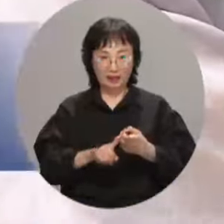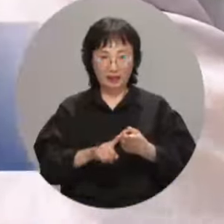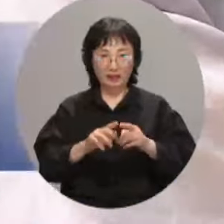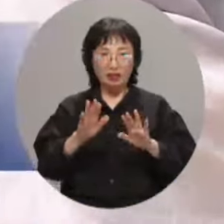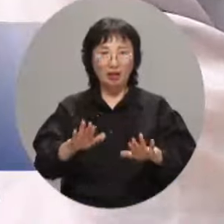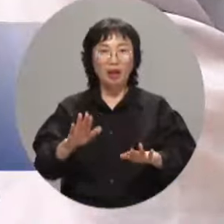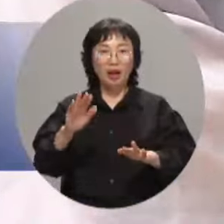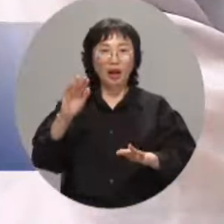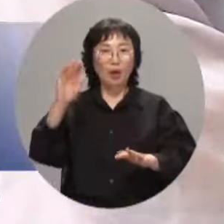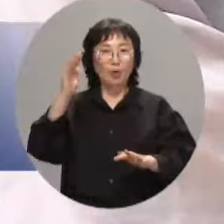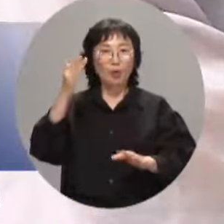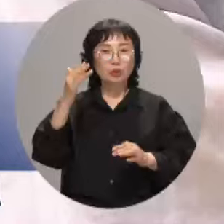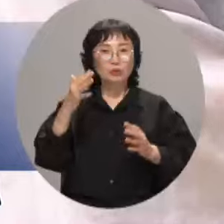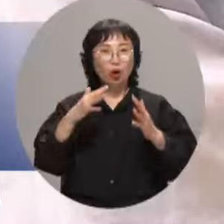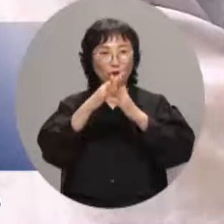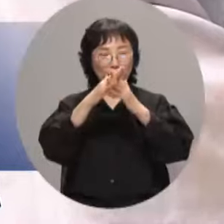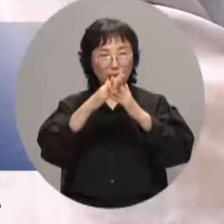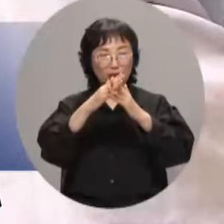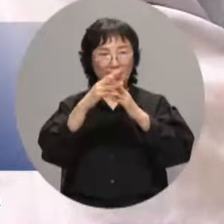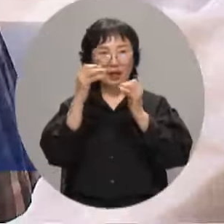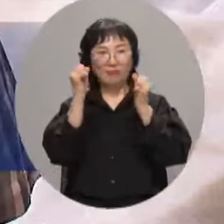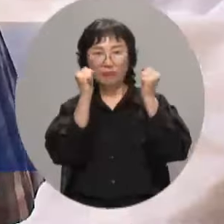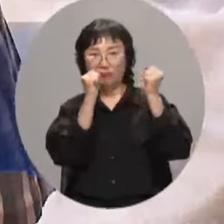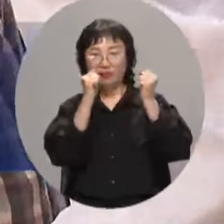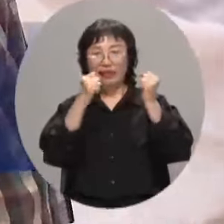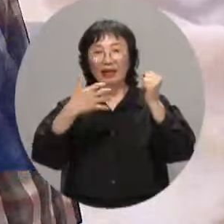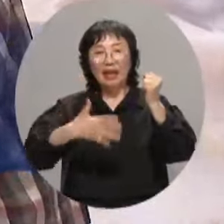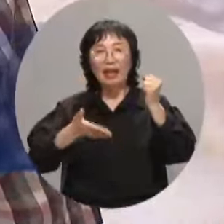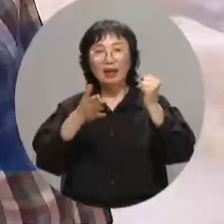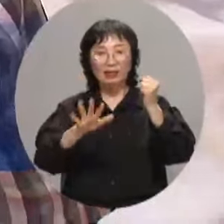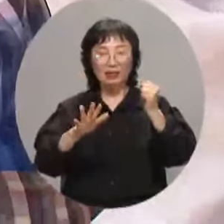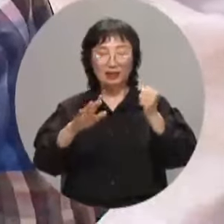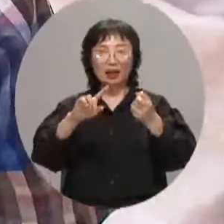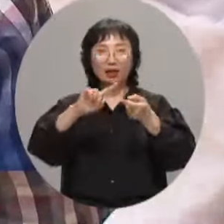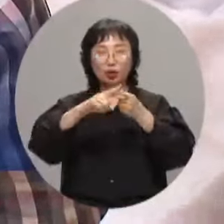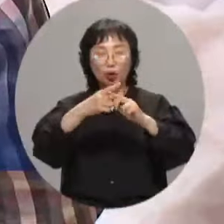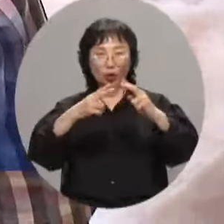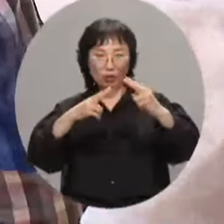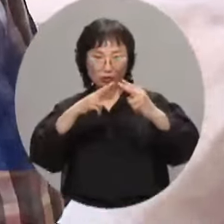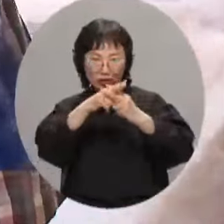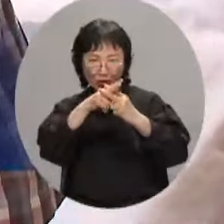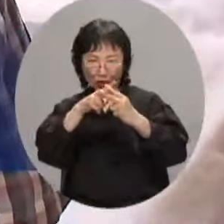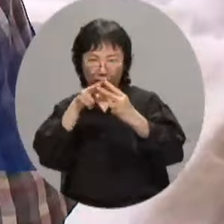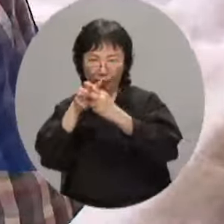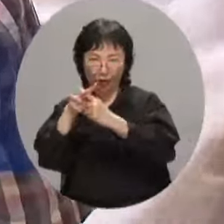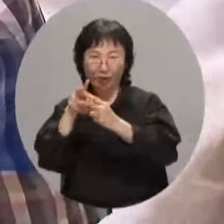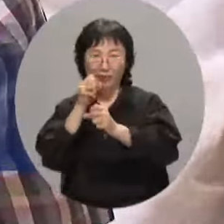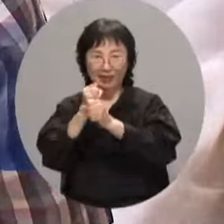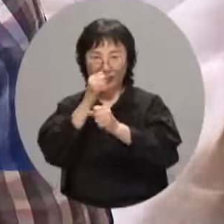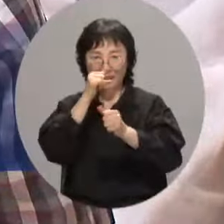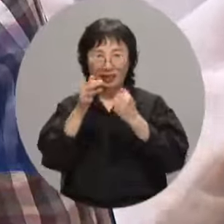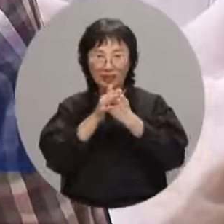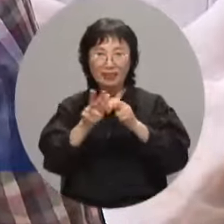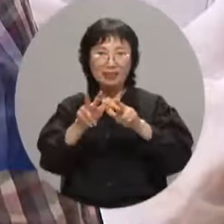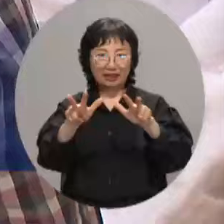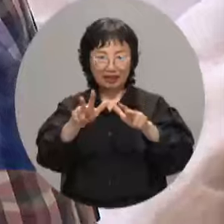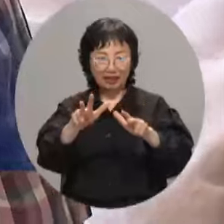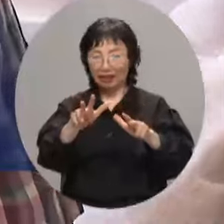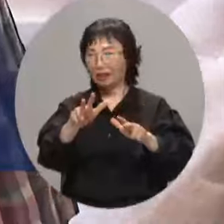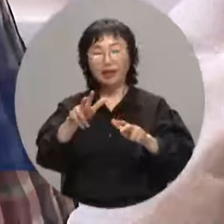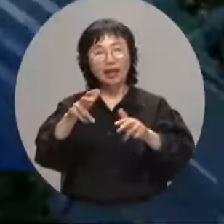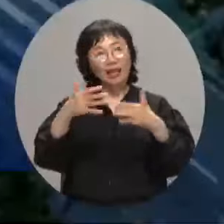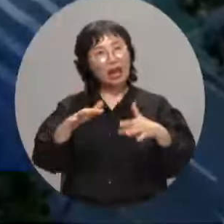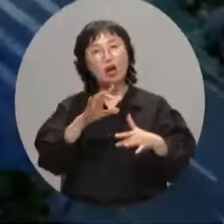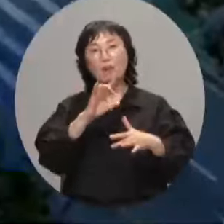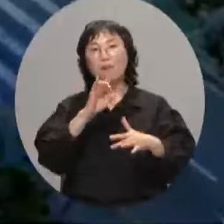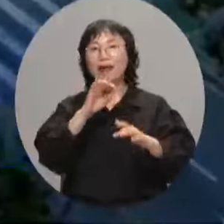현대 건축보다는 지진에 약한 것은 사실입니다. 그러나 한옥이 이제 맞춤과 이음으로 이어져 있기 때문에 이게 반드시 지진에 약한 것만은